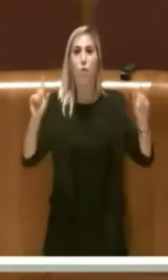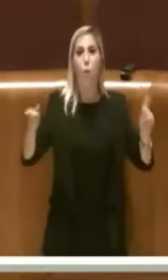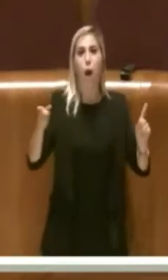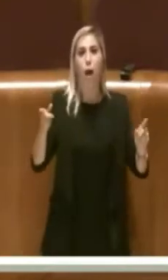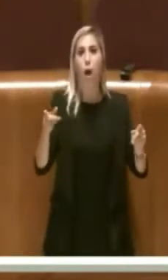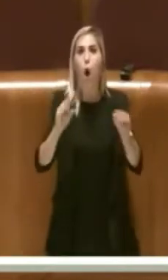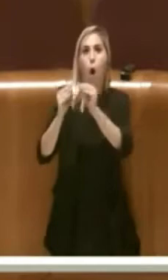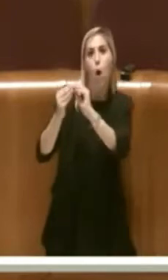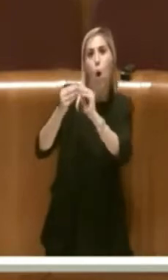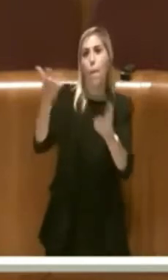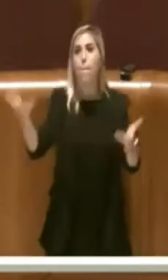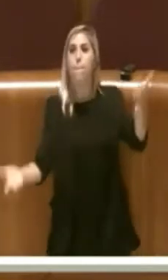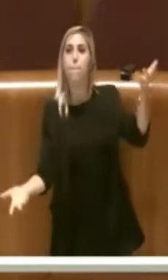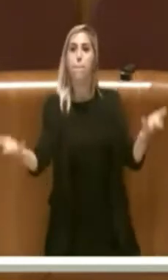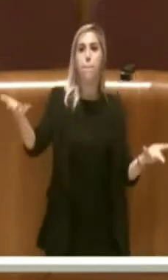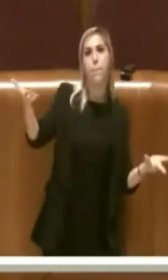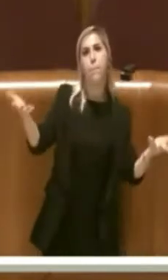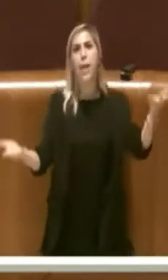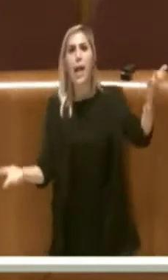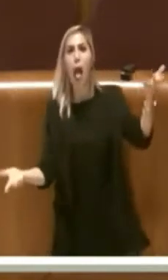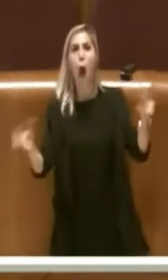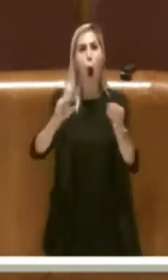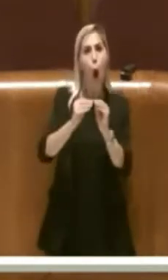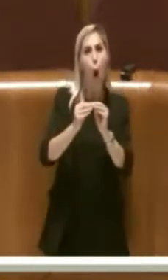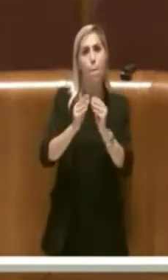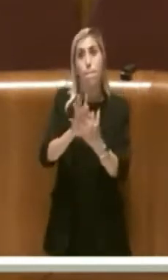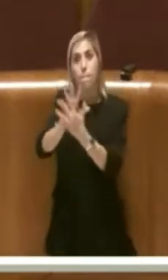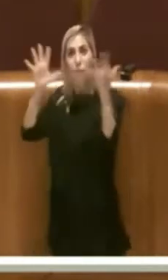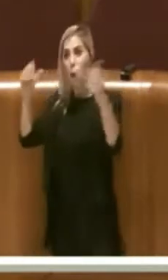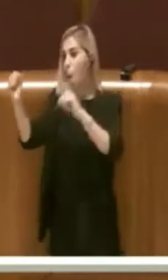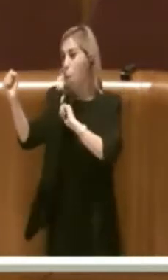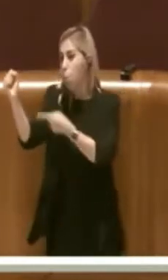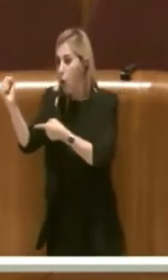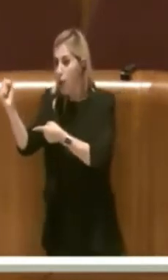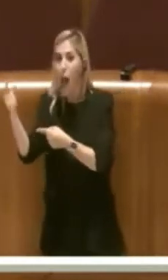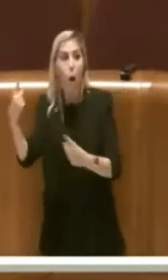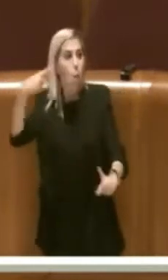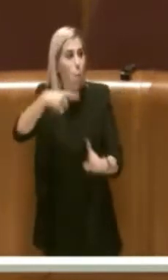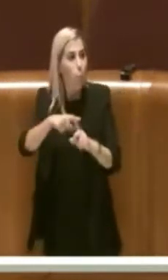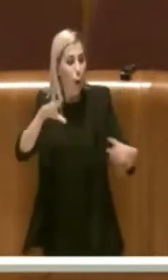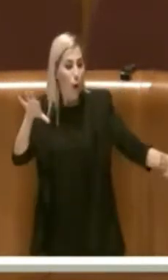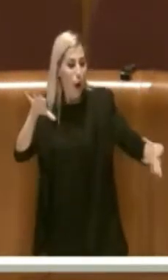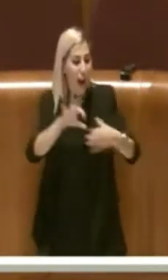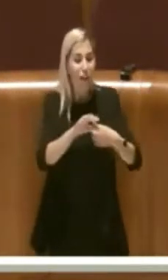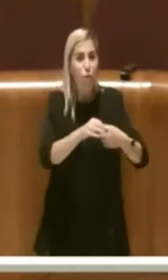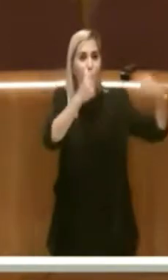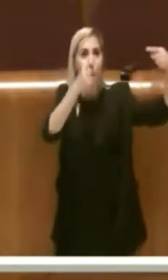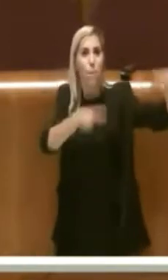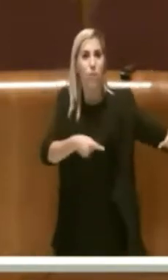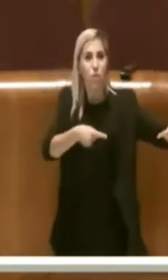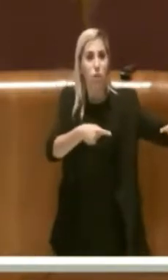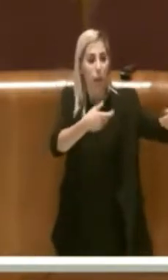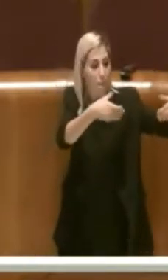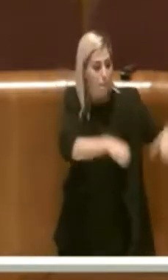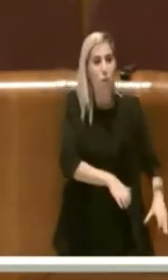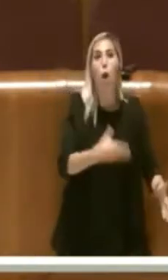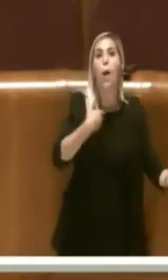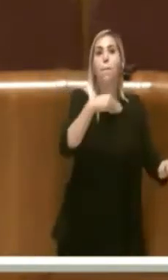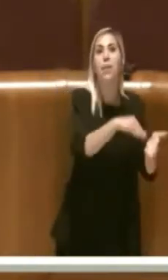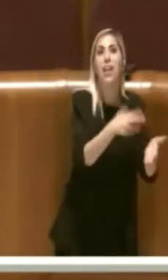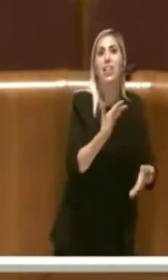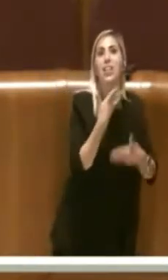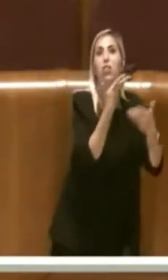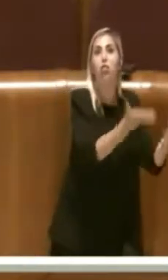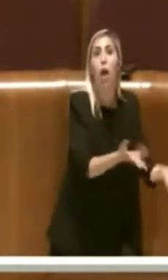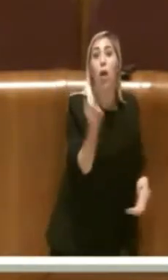come si può ribilanciare il potere di una maggioranza con il potere di opposizione di una minoranza. Detto